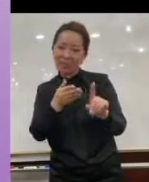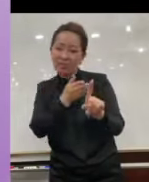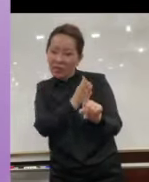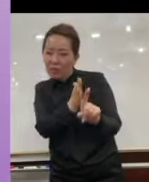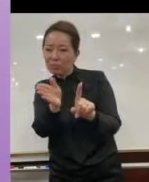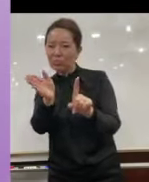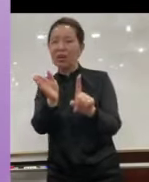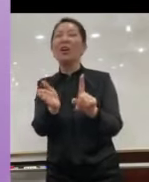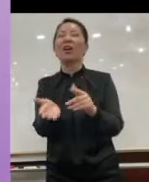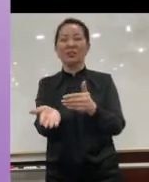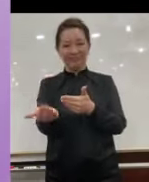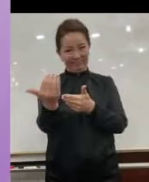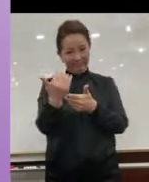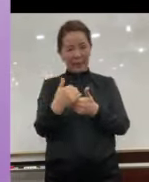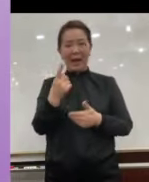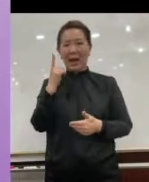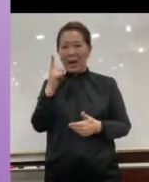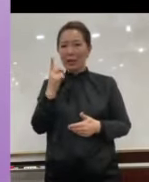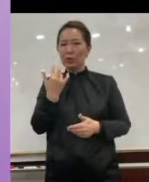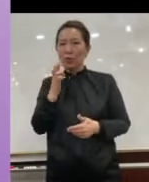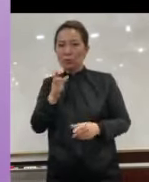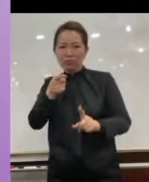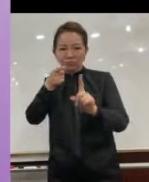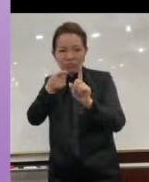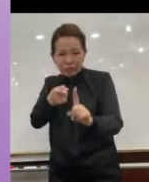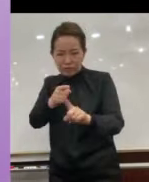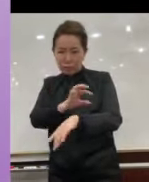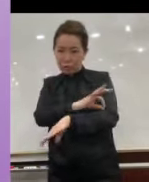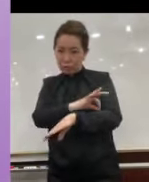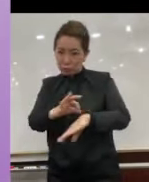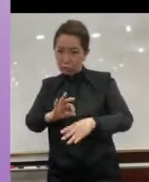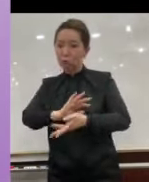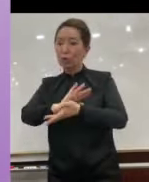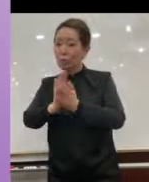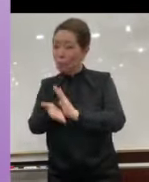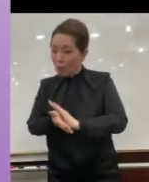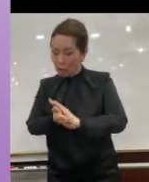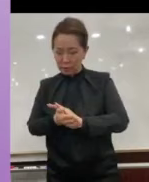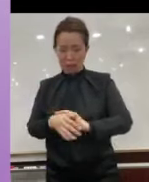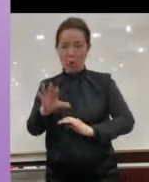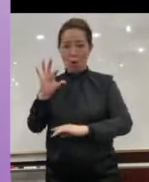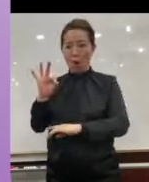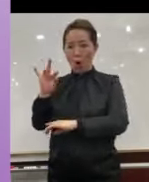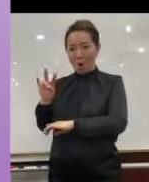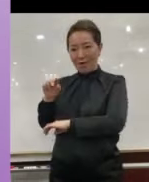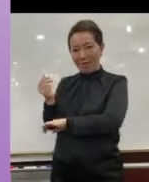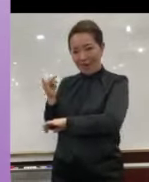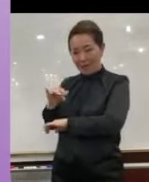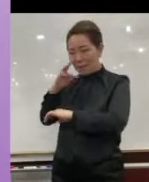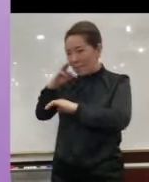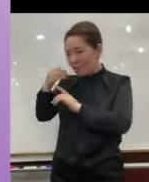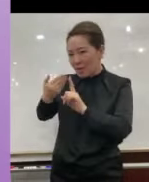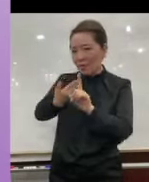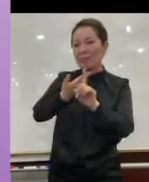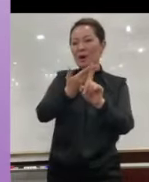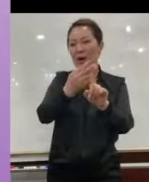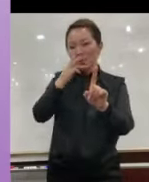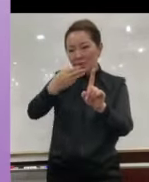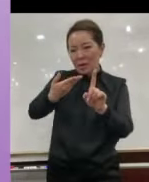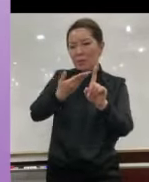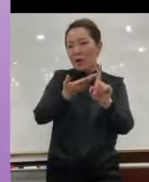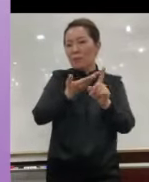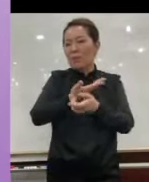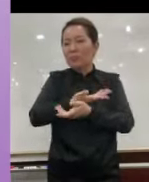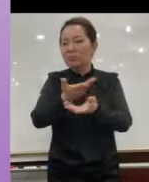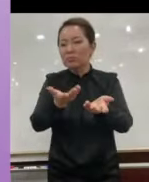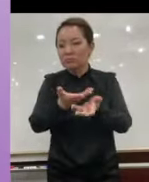Яг хэдийгээр Улаанбаатар хотод хэрэгжиж байгаа төсөл хэд боловч онлайн хичээлээр бид нар мэдээлэл дамжуулснаар